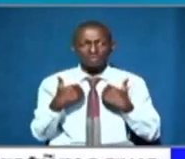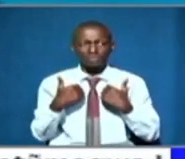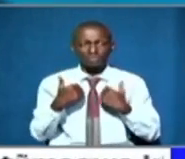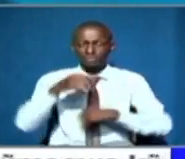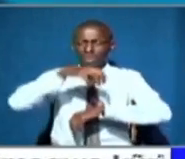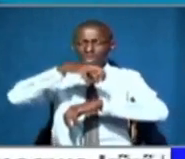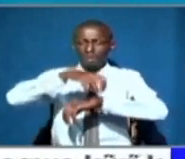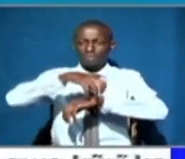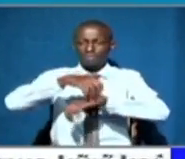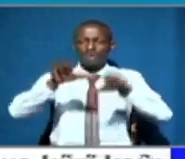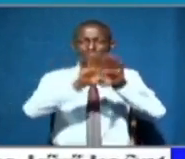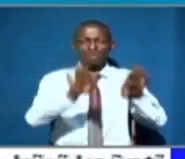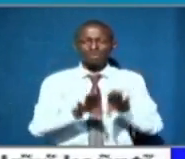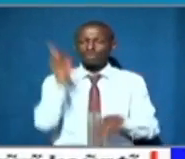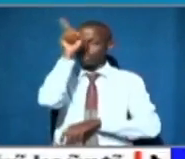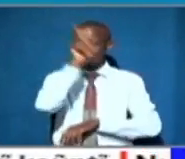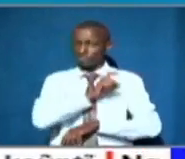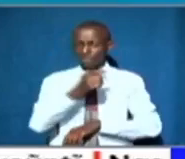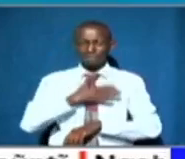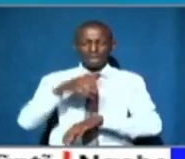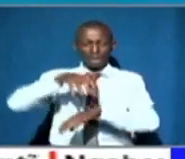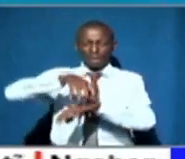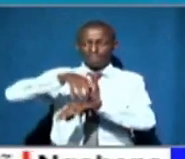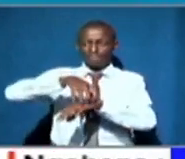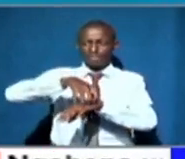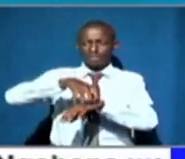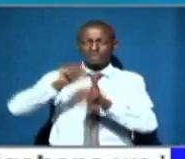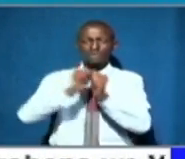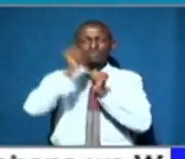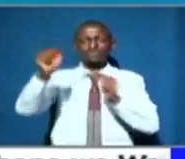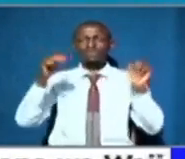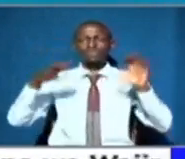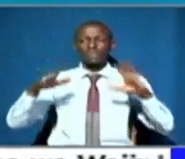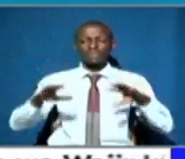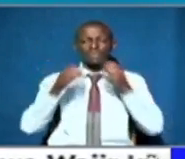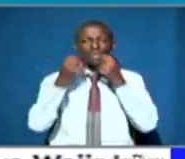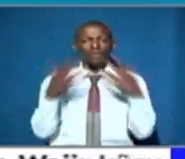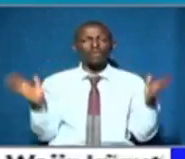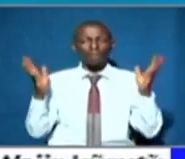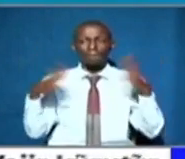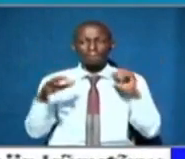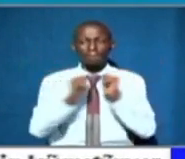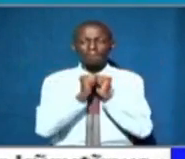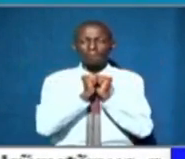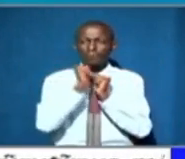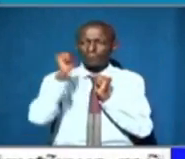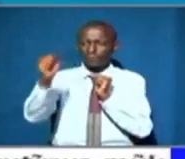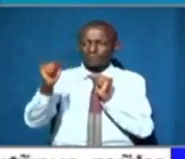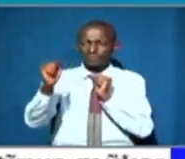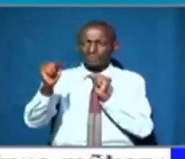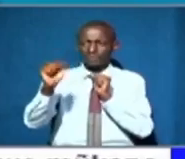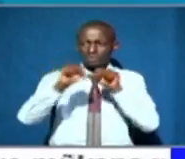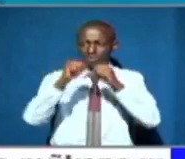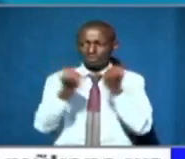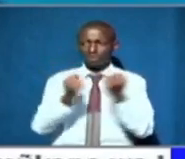mithigiti tarieta mudhigiti wakwa toyaga ndu 15 ugutweriro tukoragwa ndu 15 tugekairia social